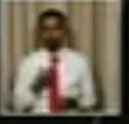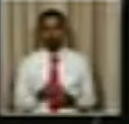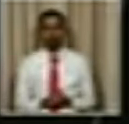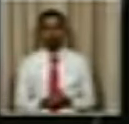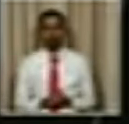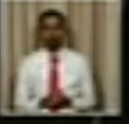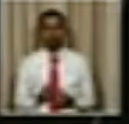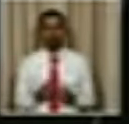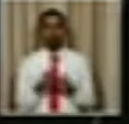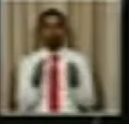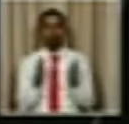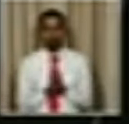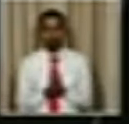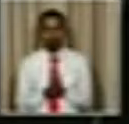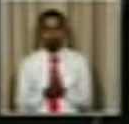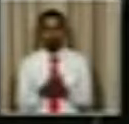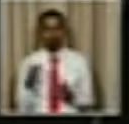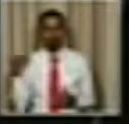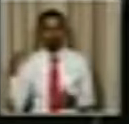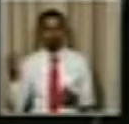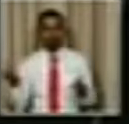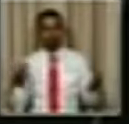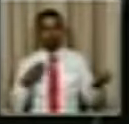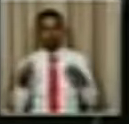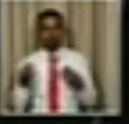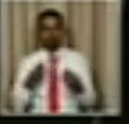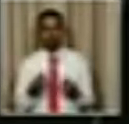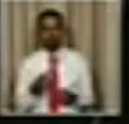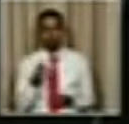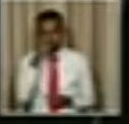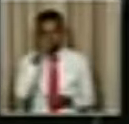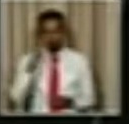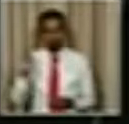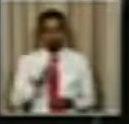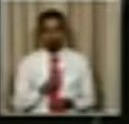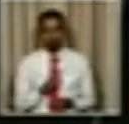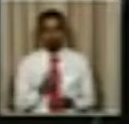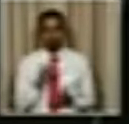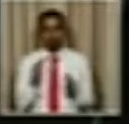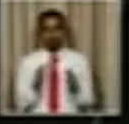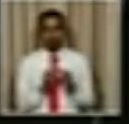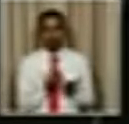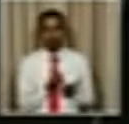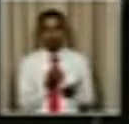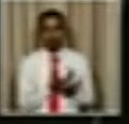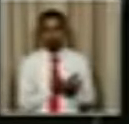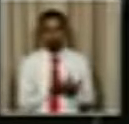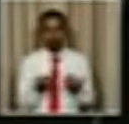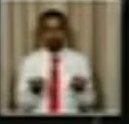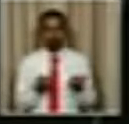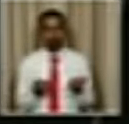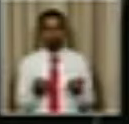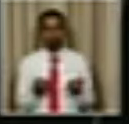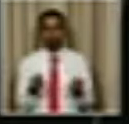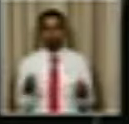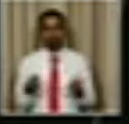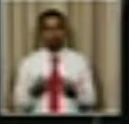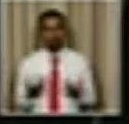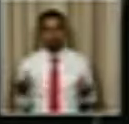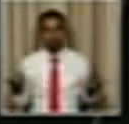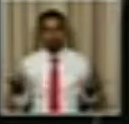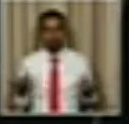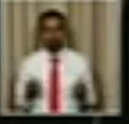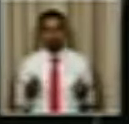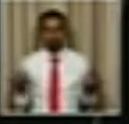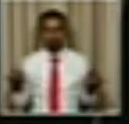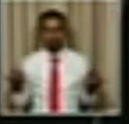ඔක්කොම සහෝදරයෝ දෙනවා. එයින්ද ඕන්නෑ පඩි. එතනත් මුදලක් ඉතුරු වෙනවා. යානවාහන ගන්න එකුත් නෑ. ඕනේ